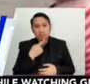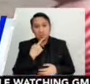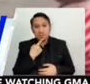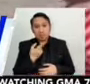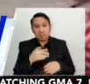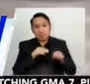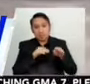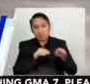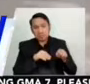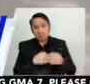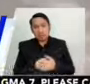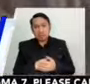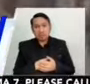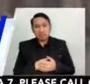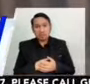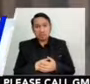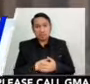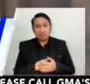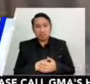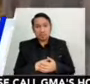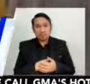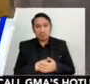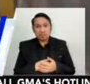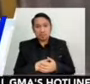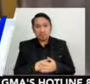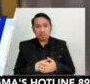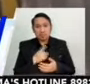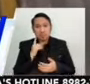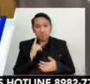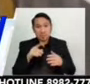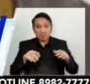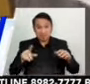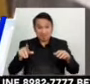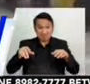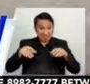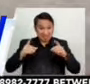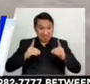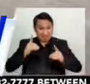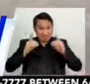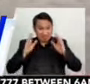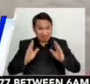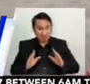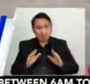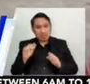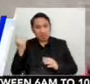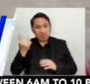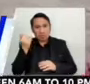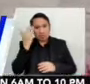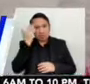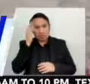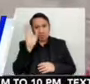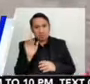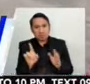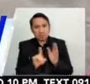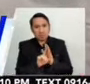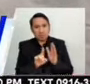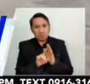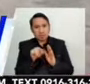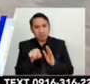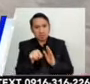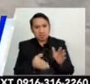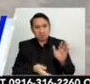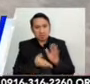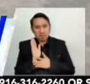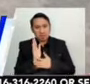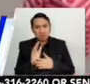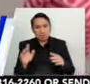kaya siya napadaan sa busway. Ang driver naman ng ambulansya ay giniit na hindi niya alam na bawal siya dumaan sa busway kahit walang sakay